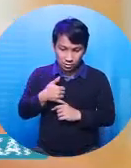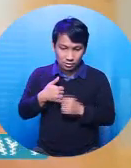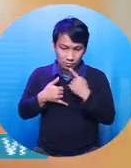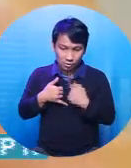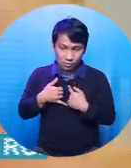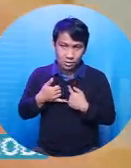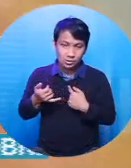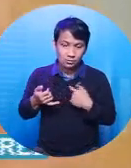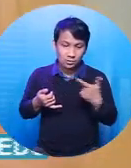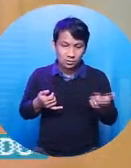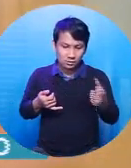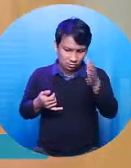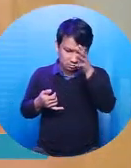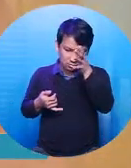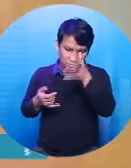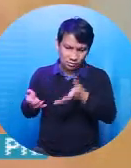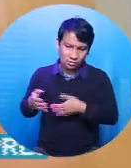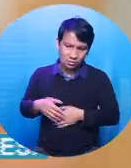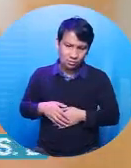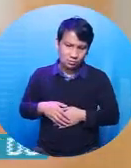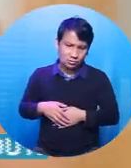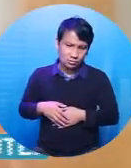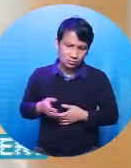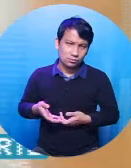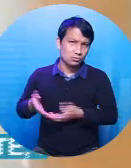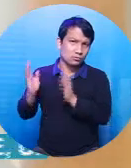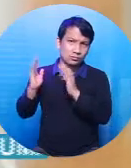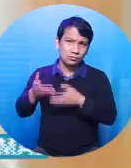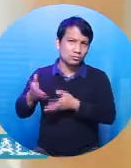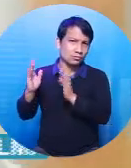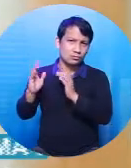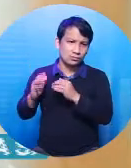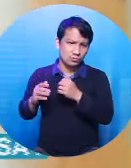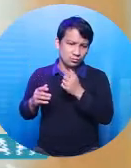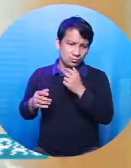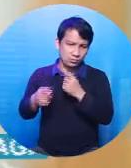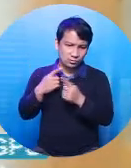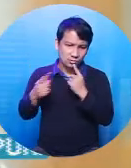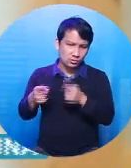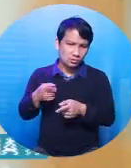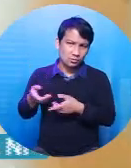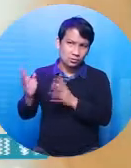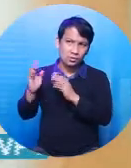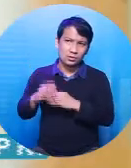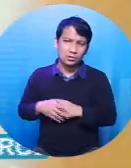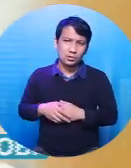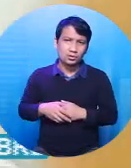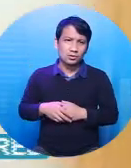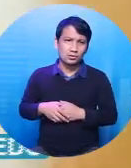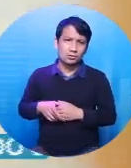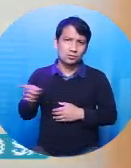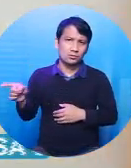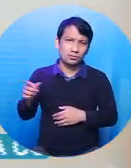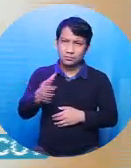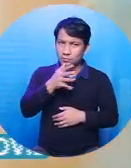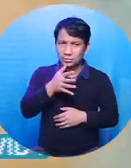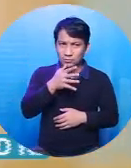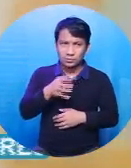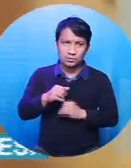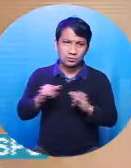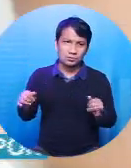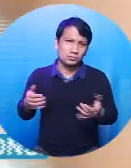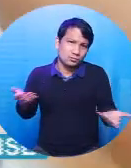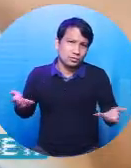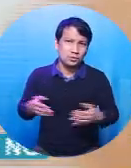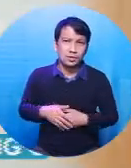amin. Tapos sabi naman ni Papa, oh, sige, kausapin nyo na maayos kasi Mama nyo pa rin siya. Tapos